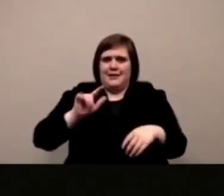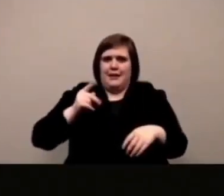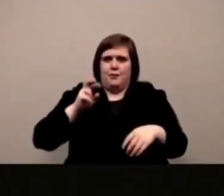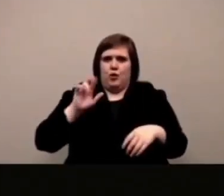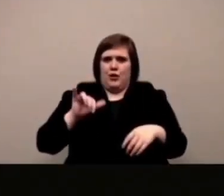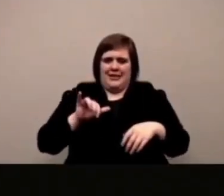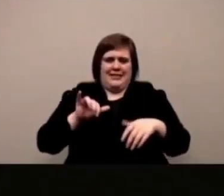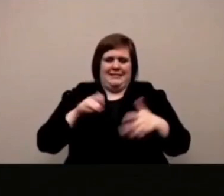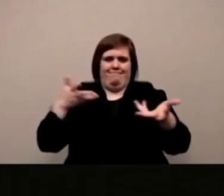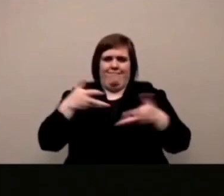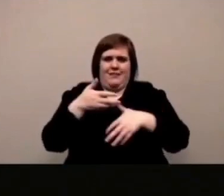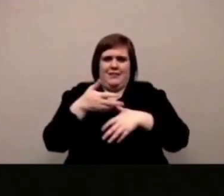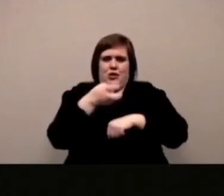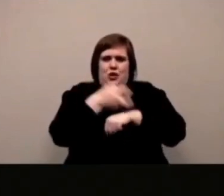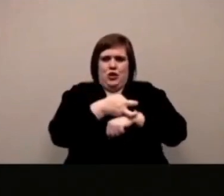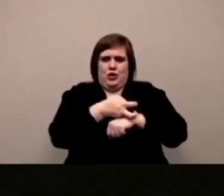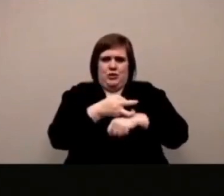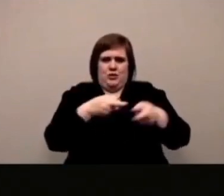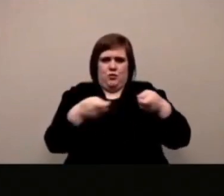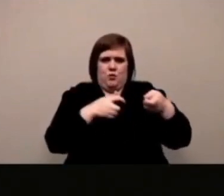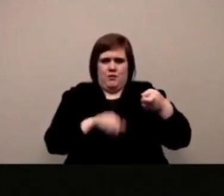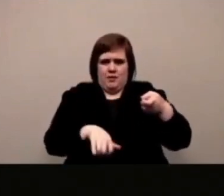そのいろんな